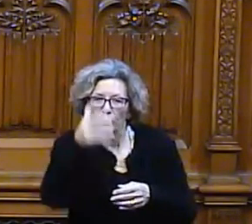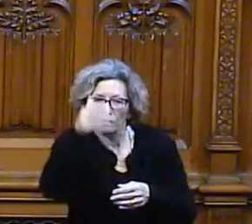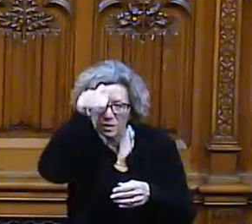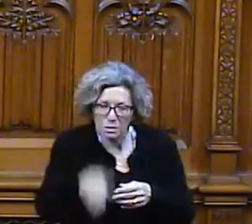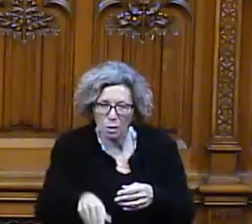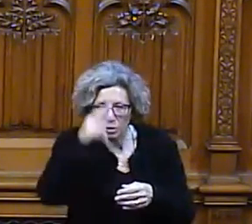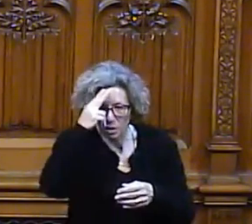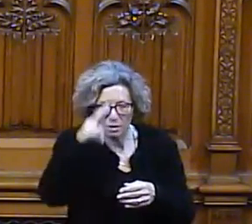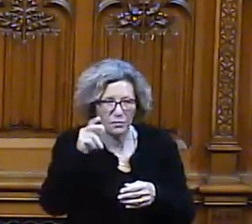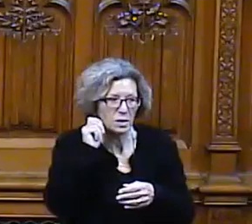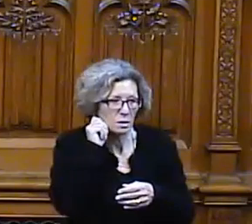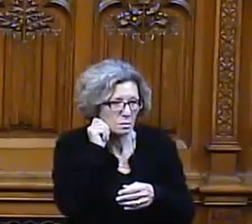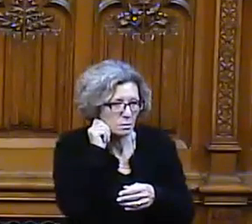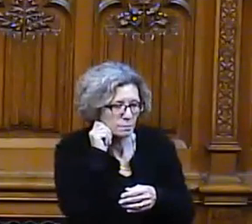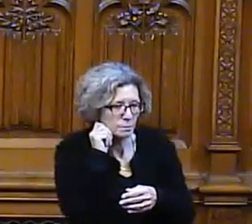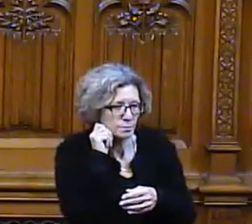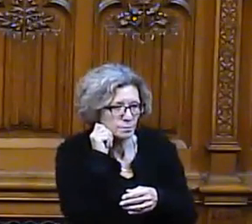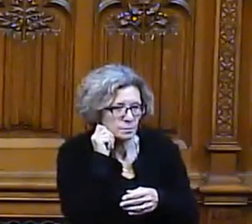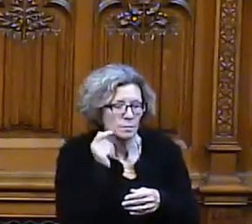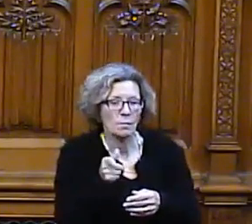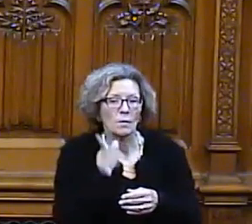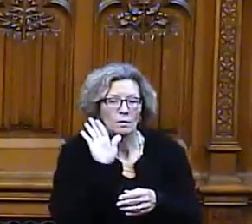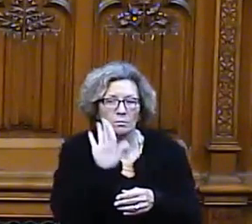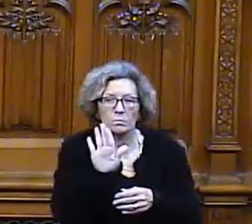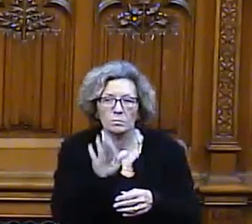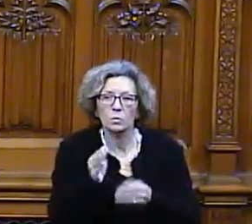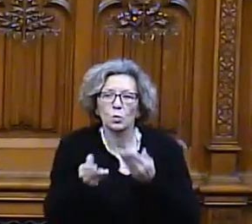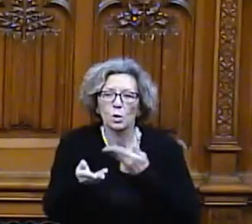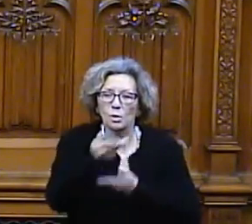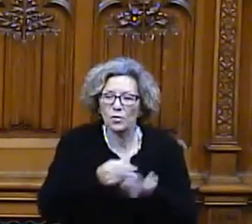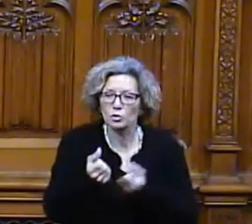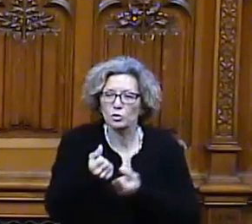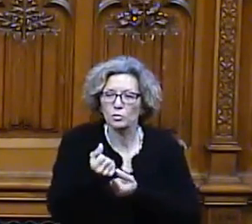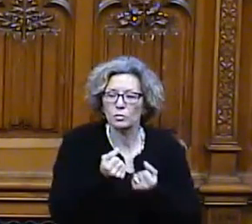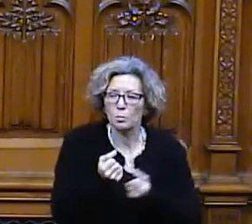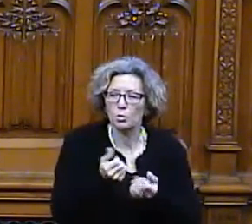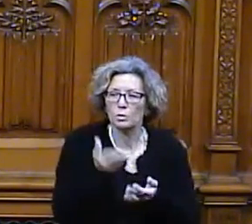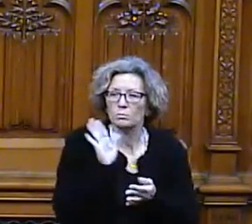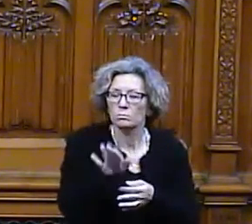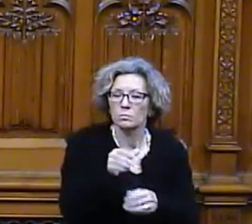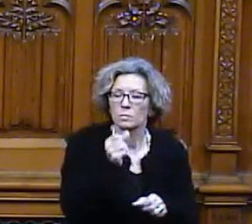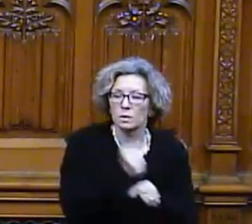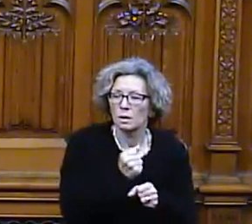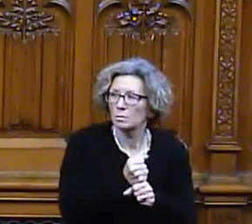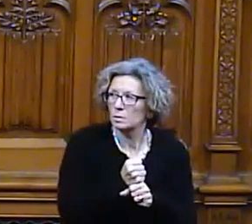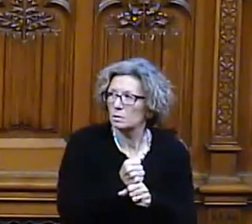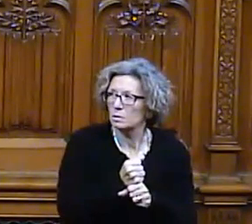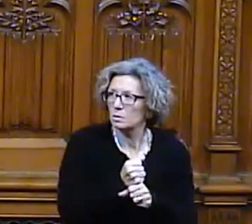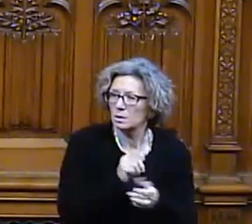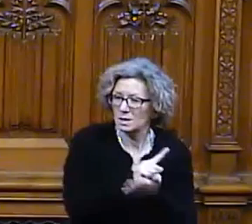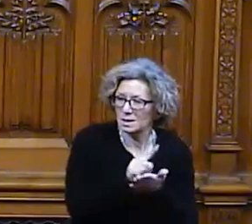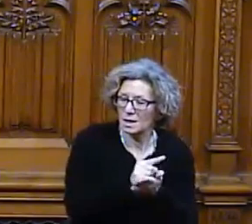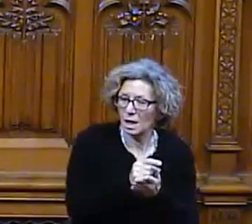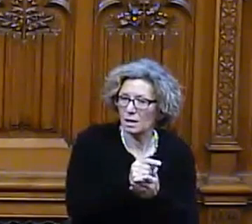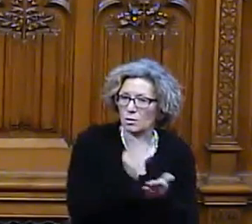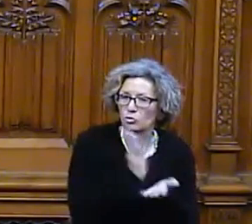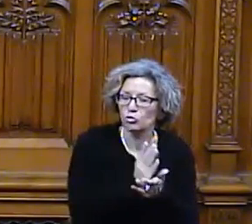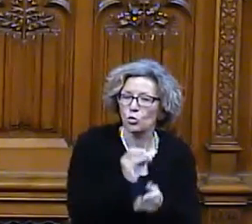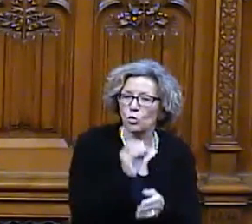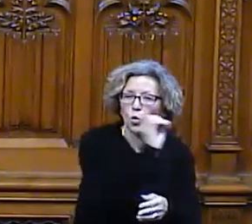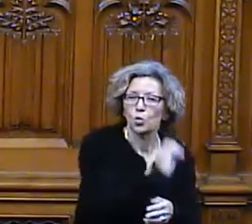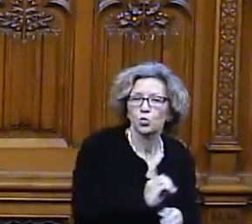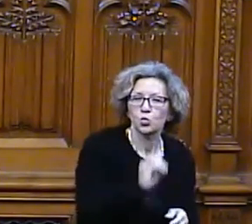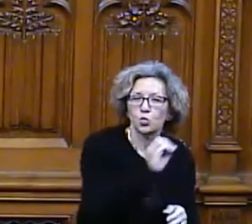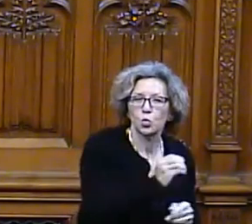150.000 Wienerinnen und Wiener durch ihre Wirtschaftspolitik ihre Arbeitszeit bereits auf 0